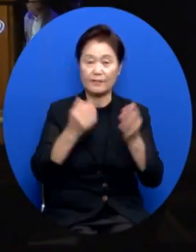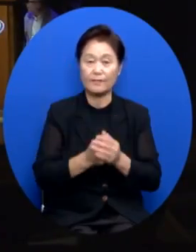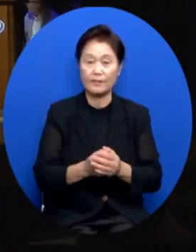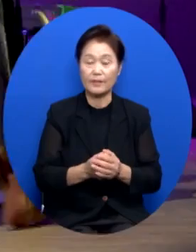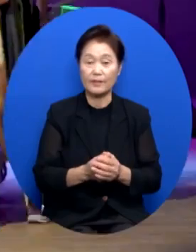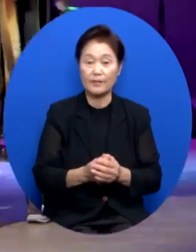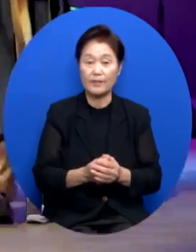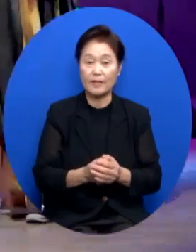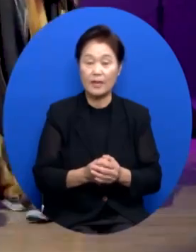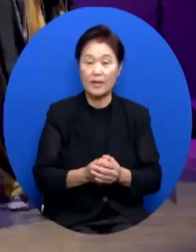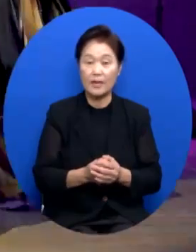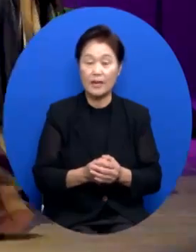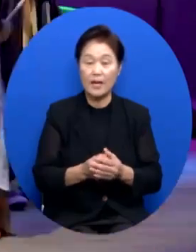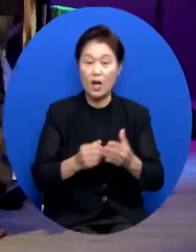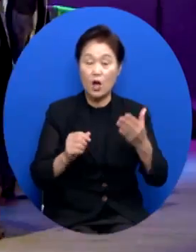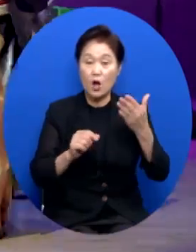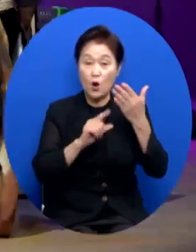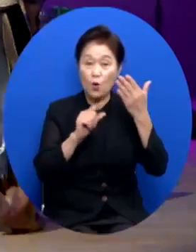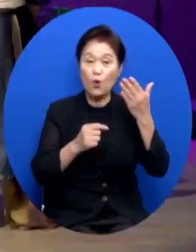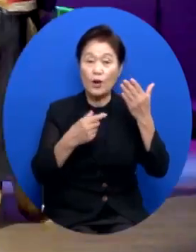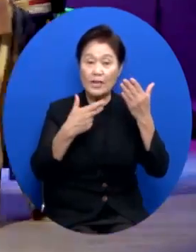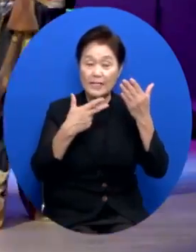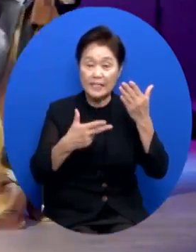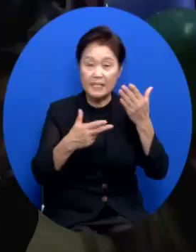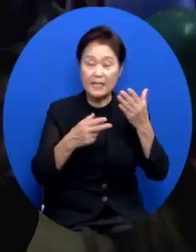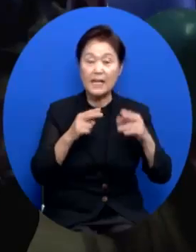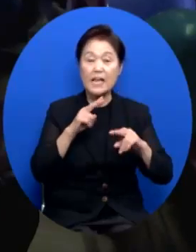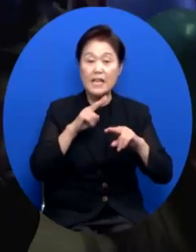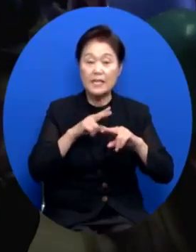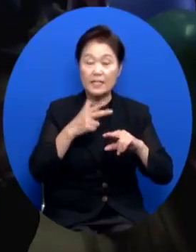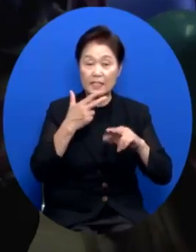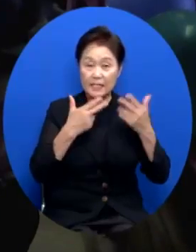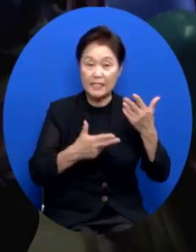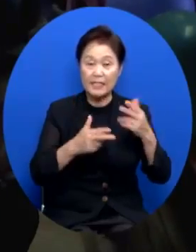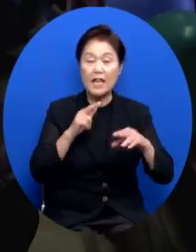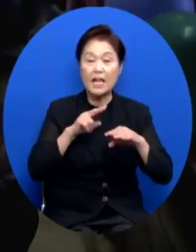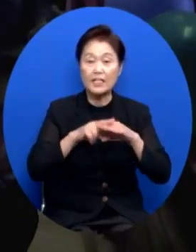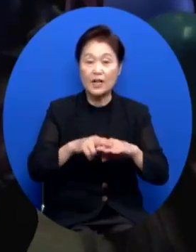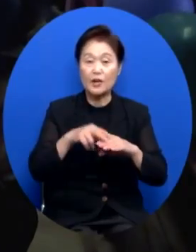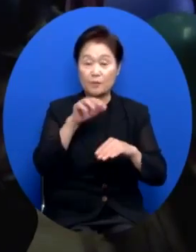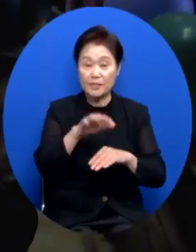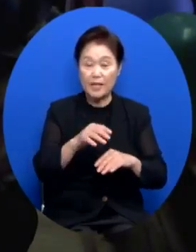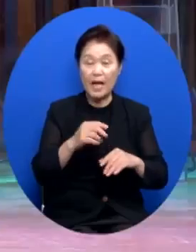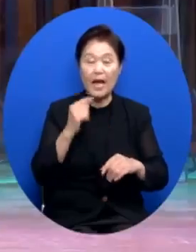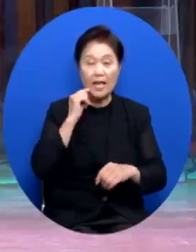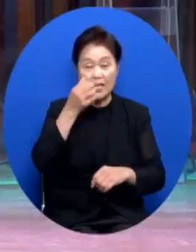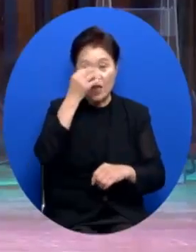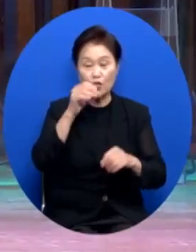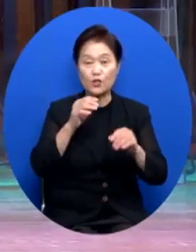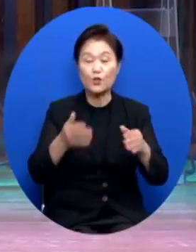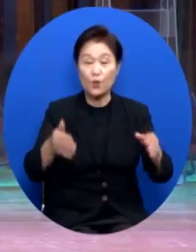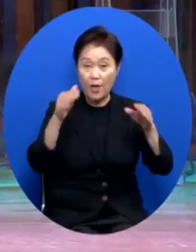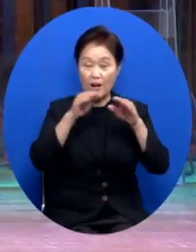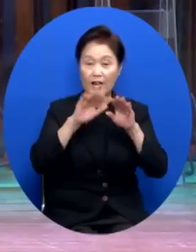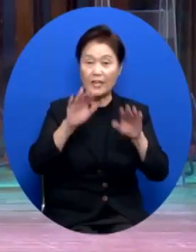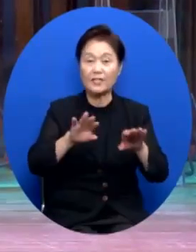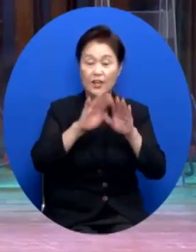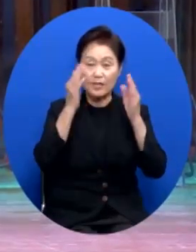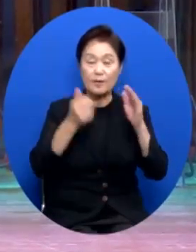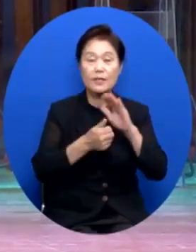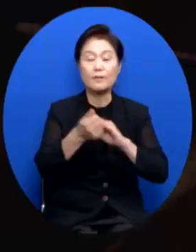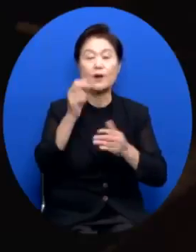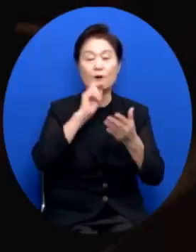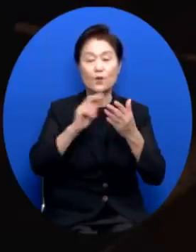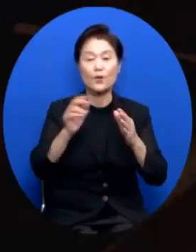이번 음악회는 지난 7일 정읍사 예술회관에서 열렸으며 퓨전 난타 WNW와 인디밴드 희망을